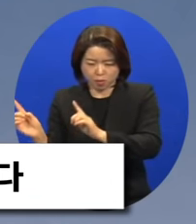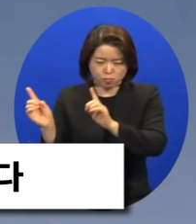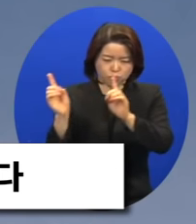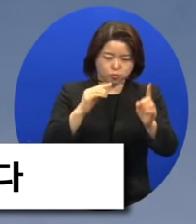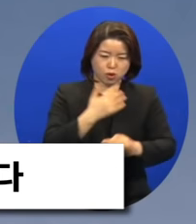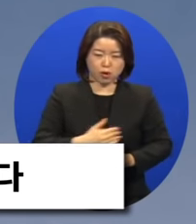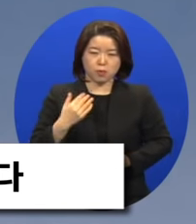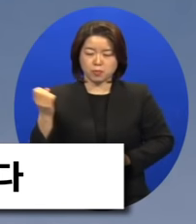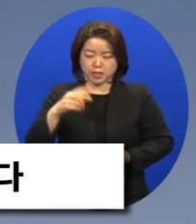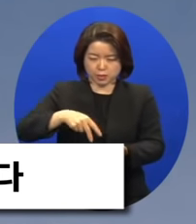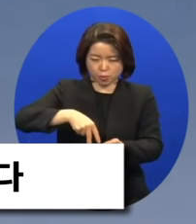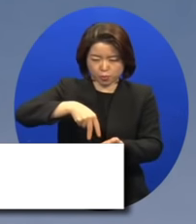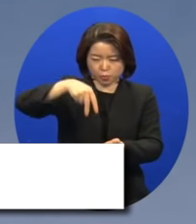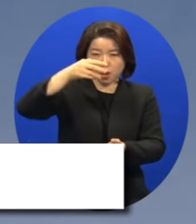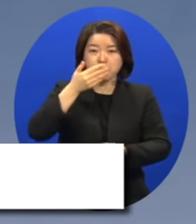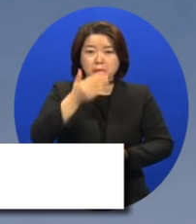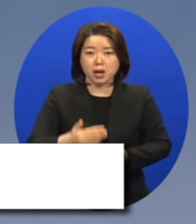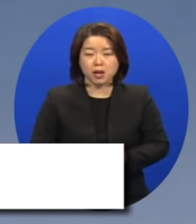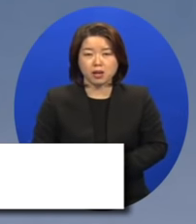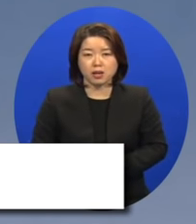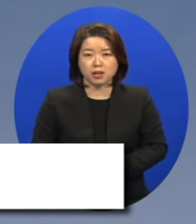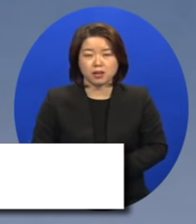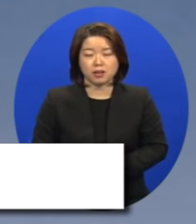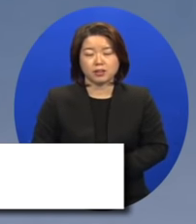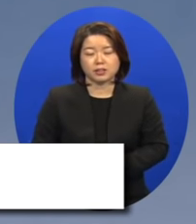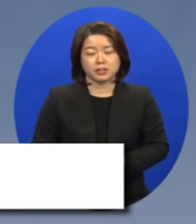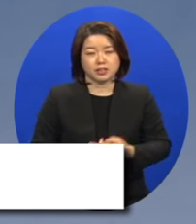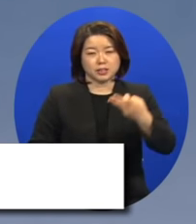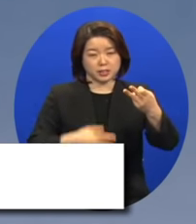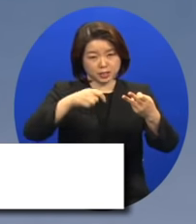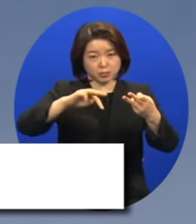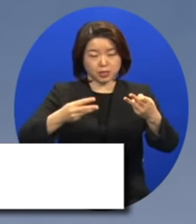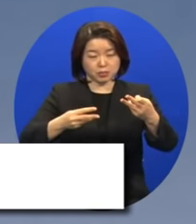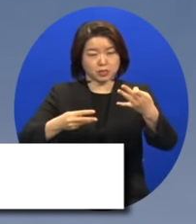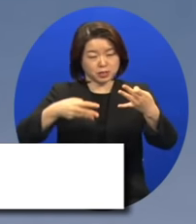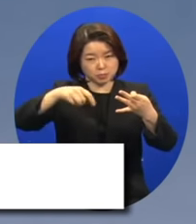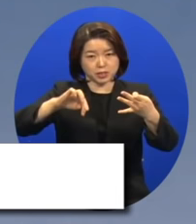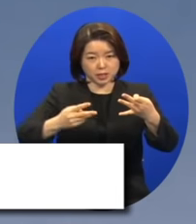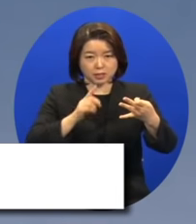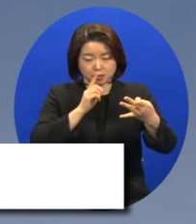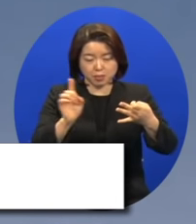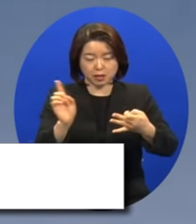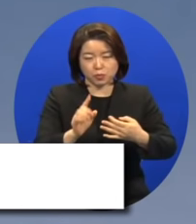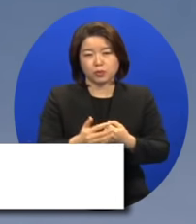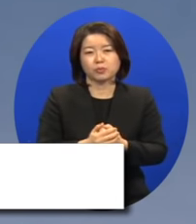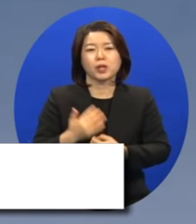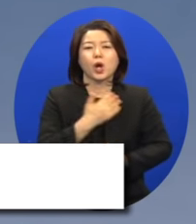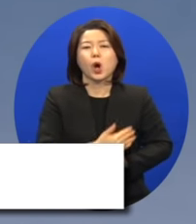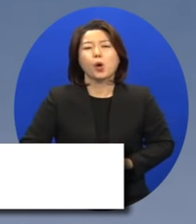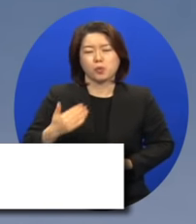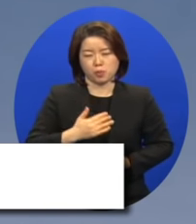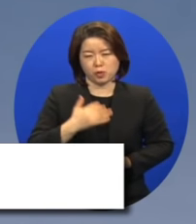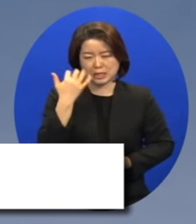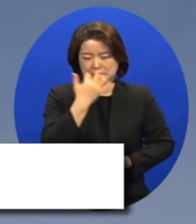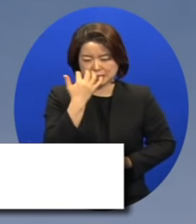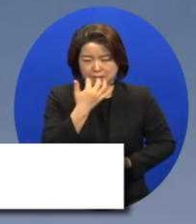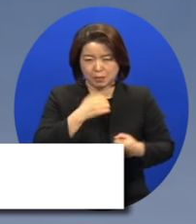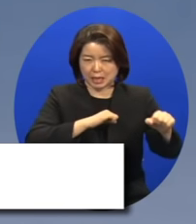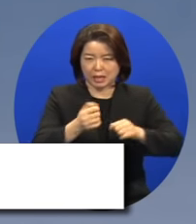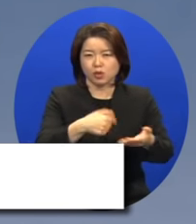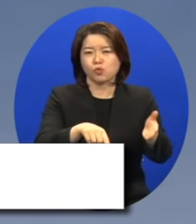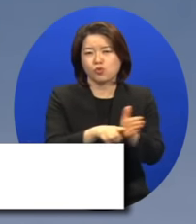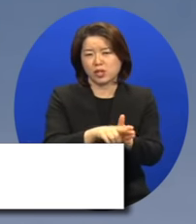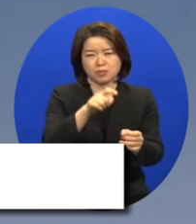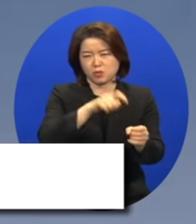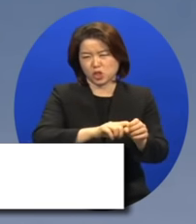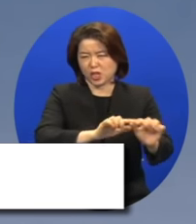다시살아날것입니다. 13절과14절은이렇게말합니다.몸은 음행